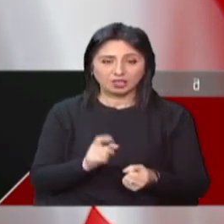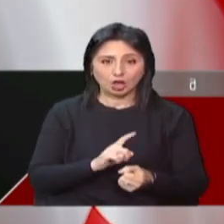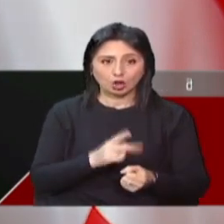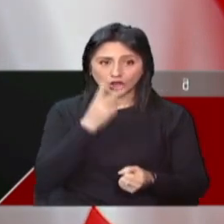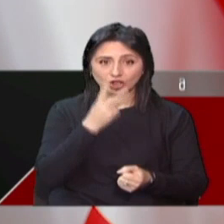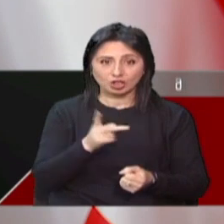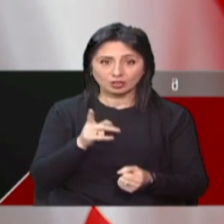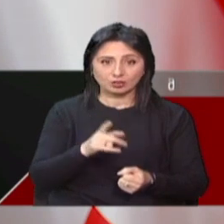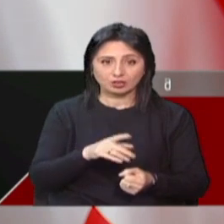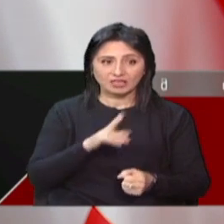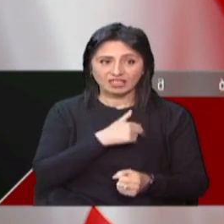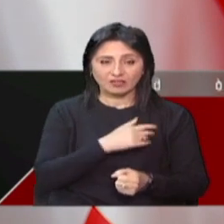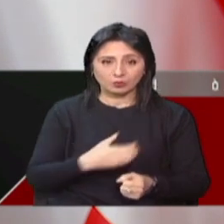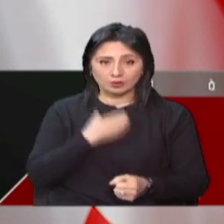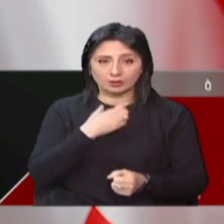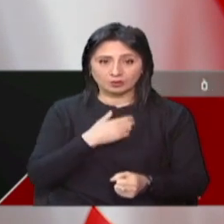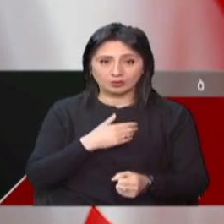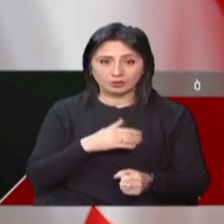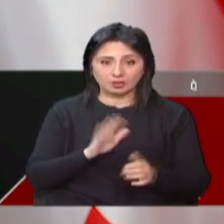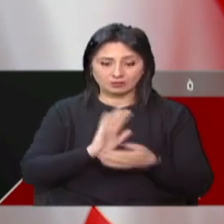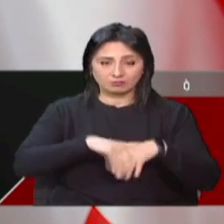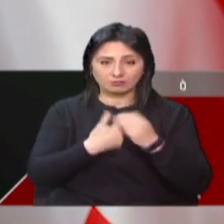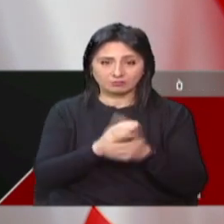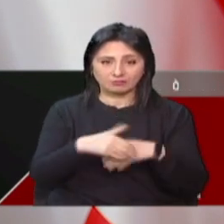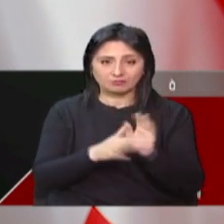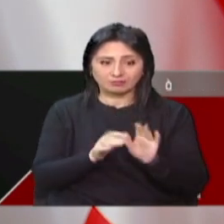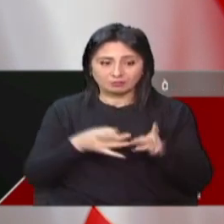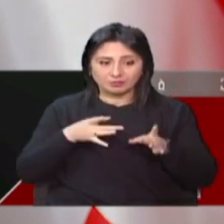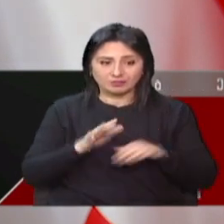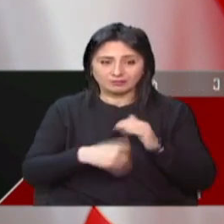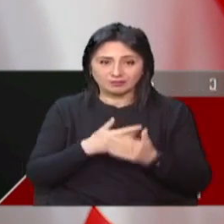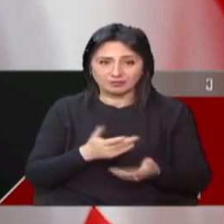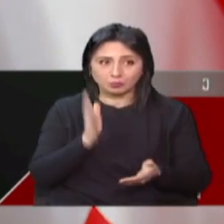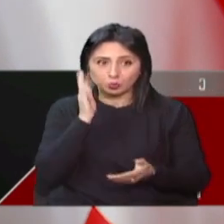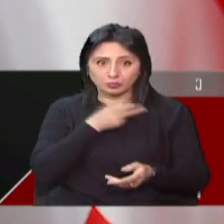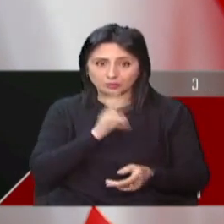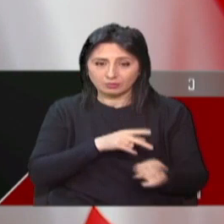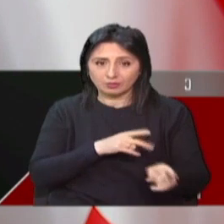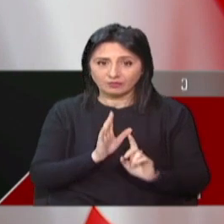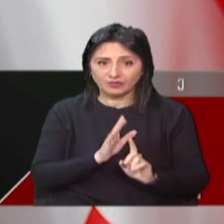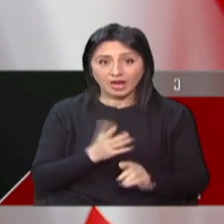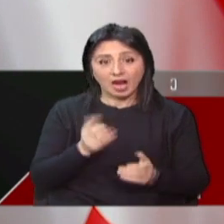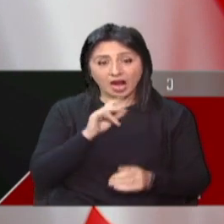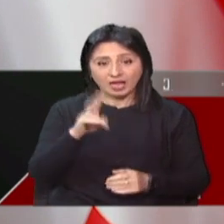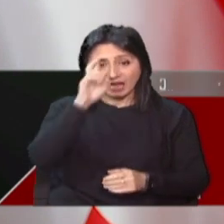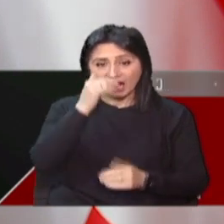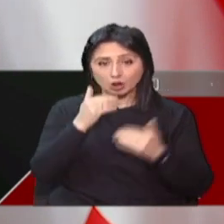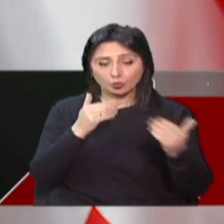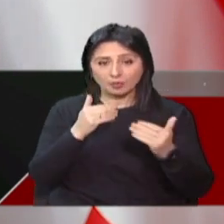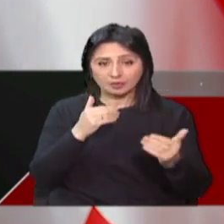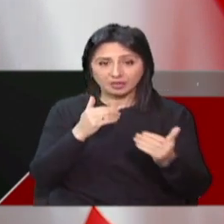როგორც ჩანს საავადმყოფომ გადაწყვიტა, რომ ხელი დაიბანოს მის მდგომარეობაზე, ან ეს არის ხელისუფლების